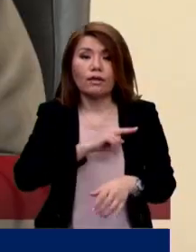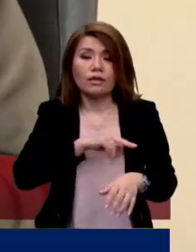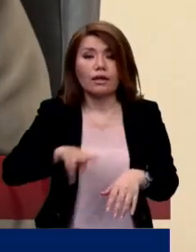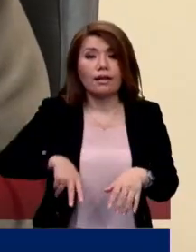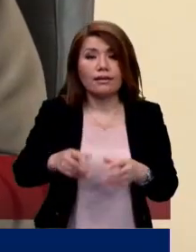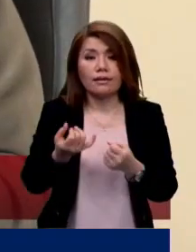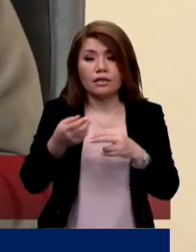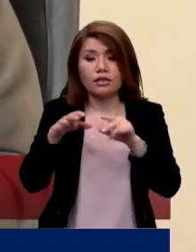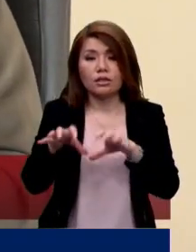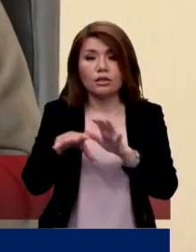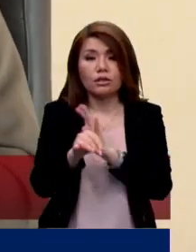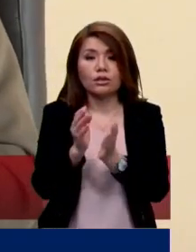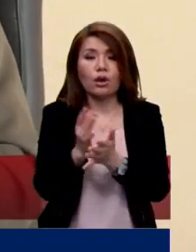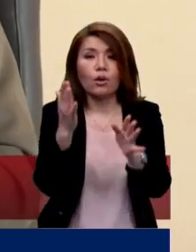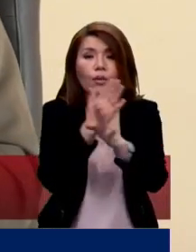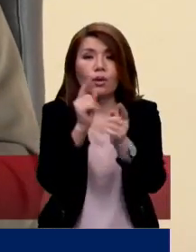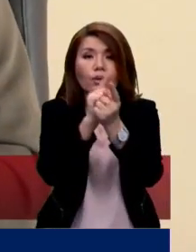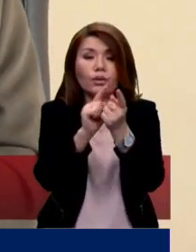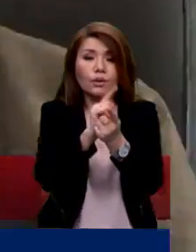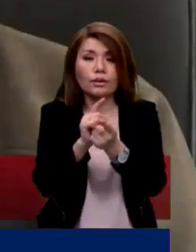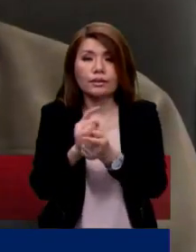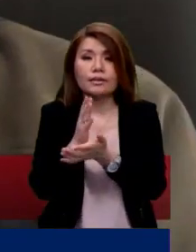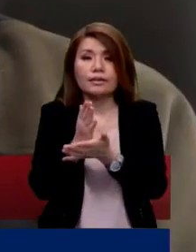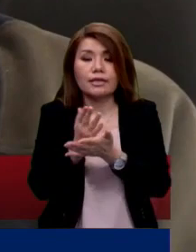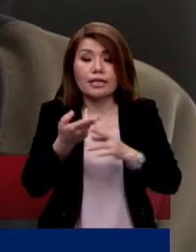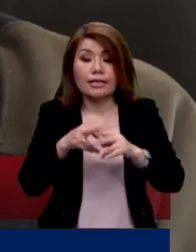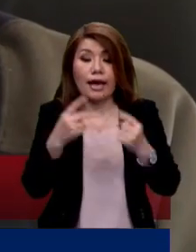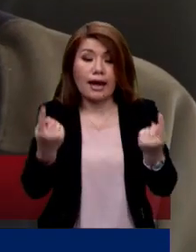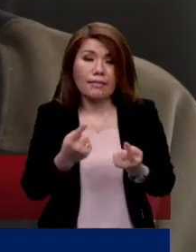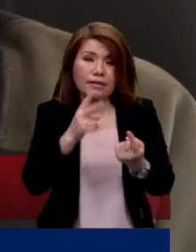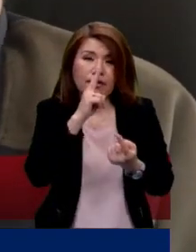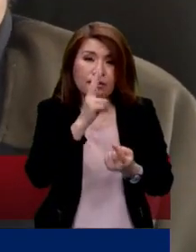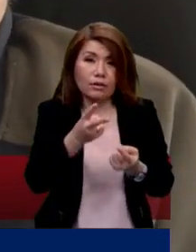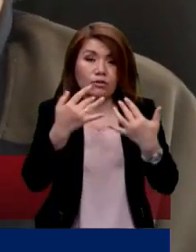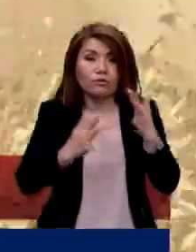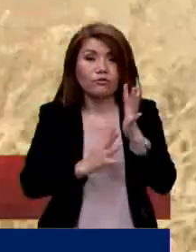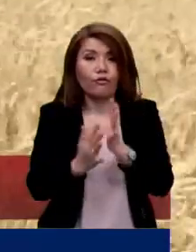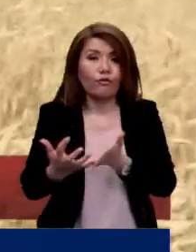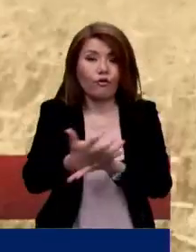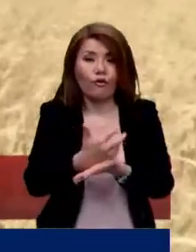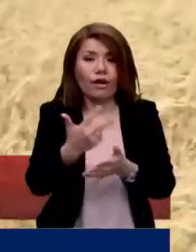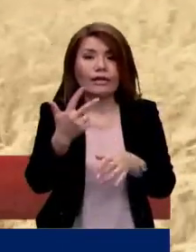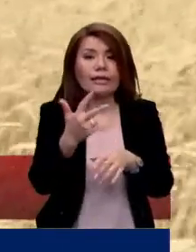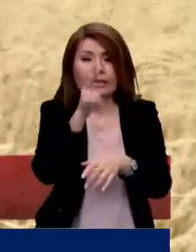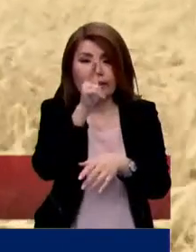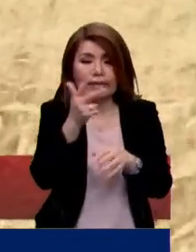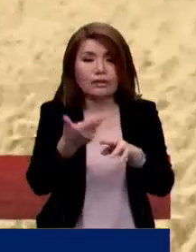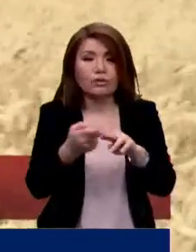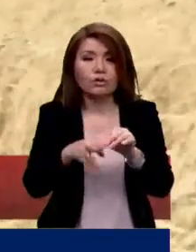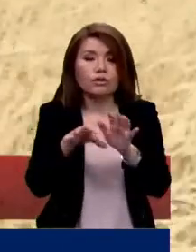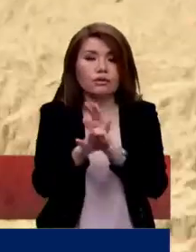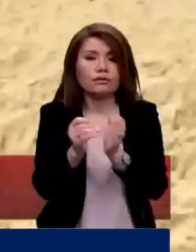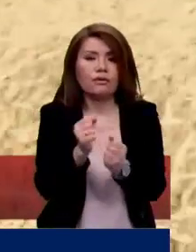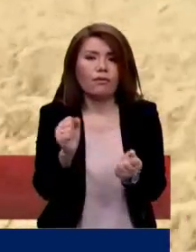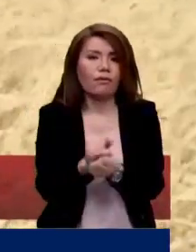Молдатаев облыс аймағында климаттық өзгерістер орын алуда дейді. Әдетте 2 жыл егін бітті шықса, 3-ші жылы құрғақшылық болатын. Ал